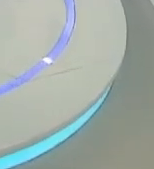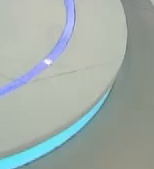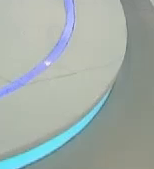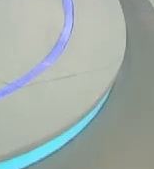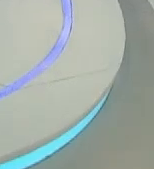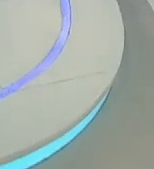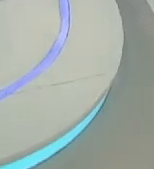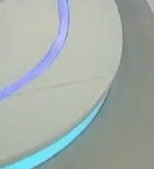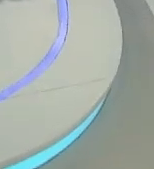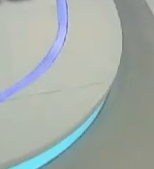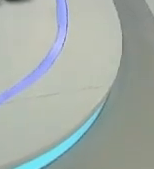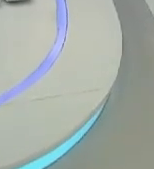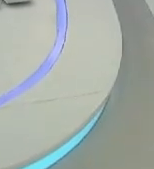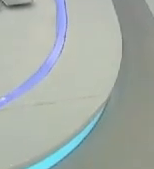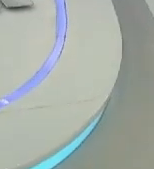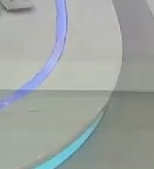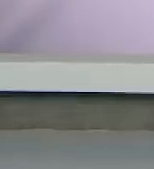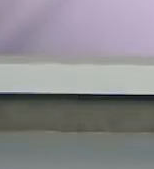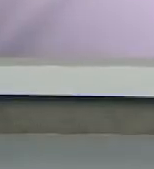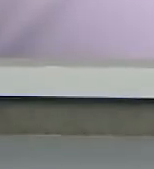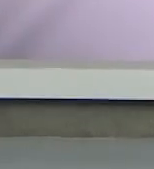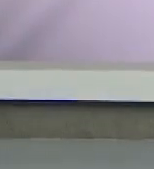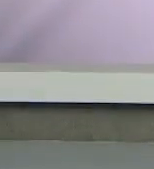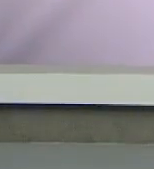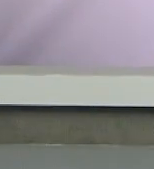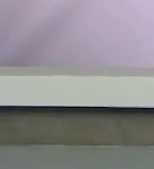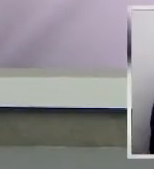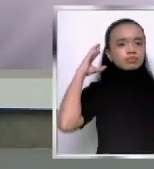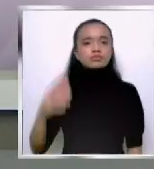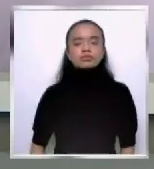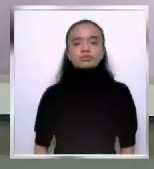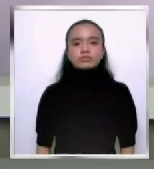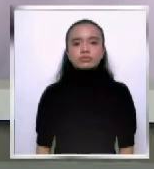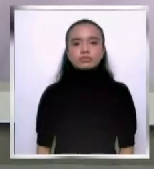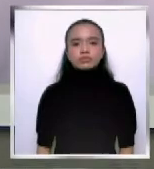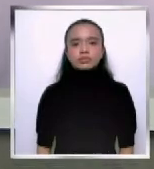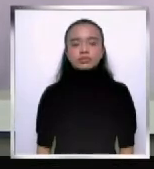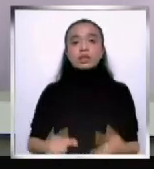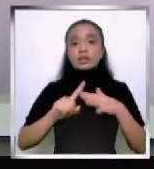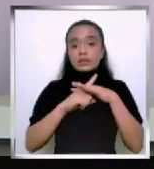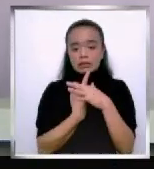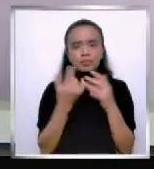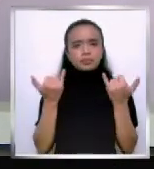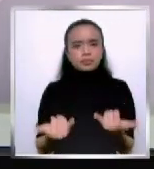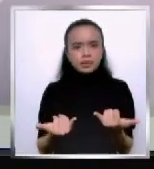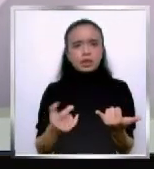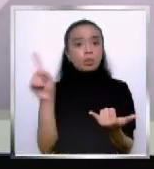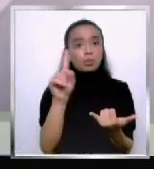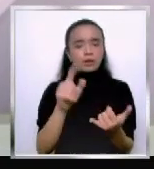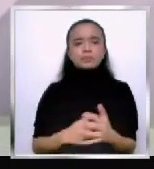Magandang gabi po, Luzon, Visayas at Mindanao. Epektibo simula ngayong araw. Voluntaryo at